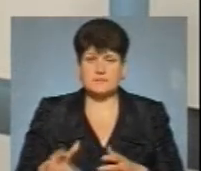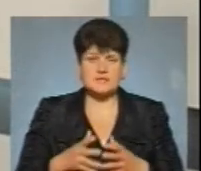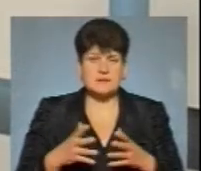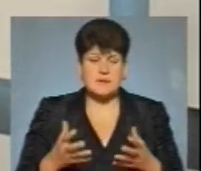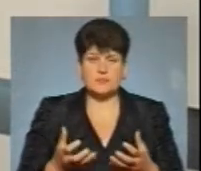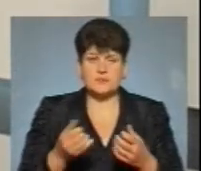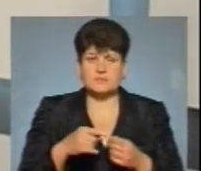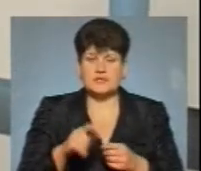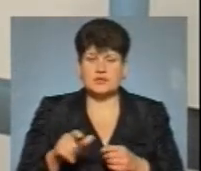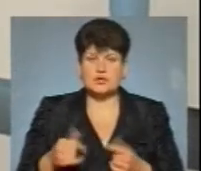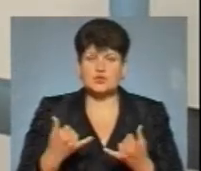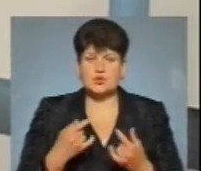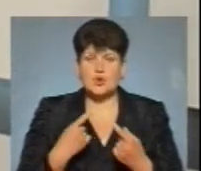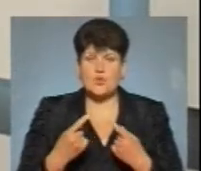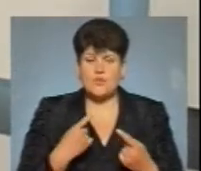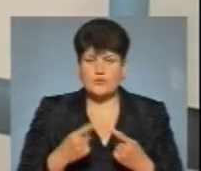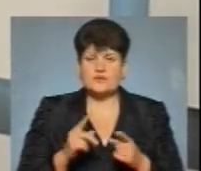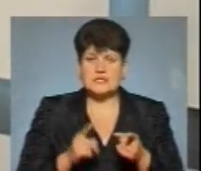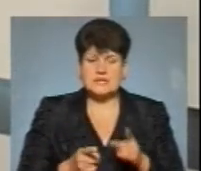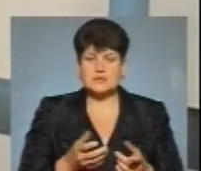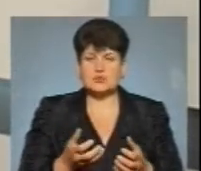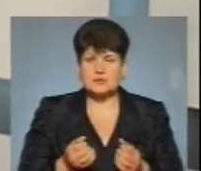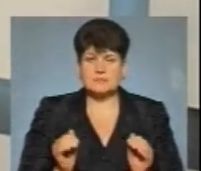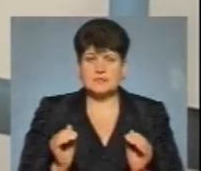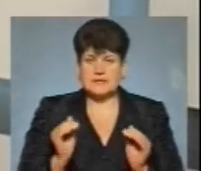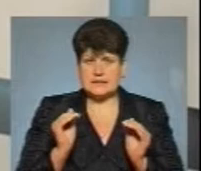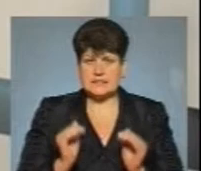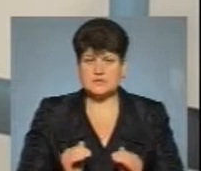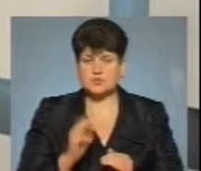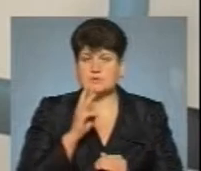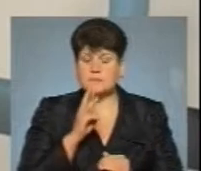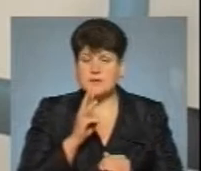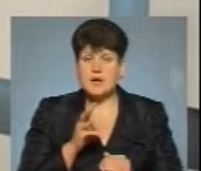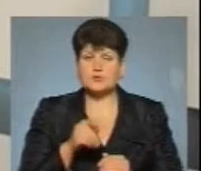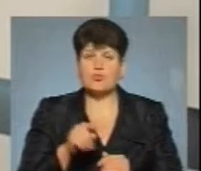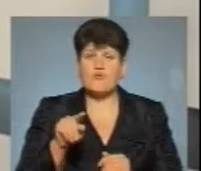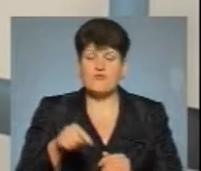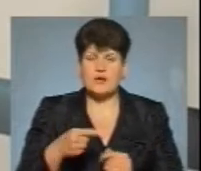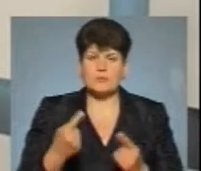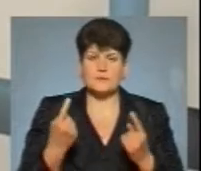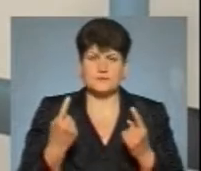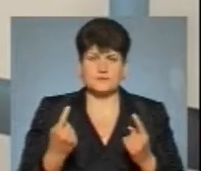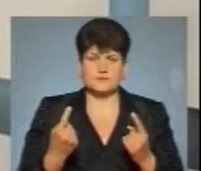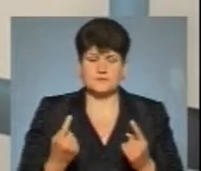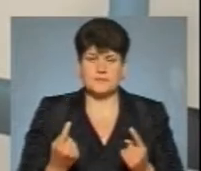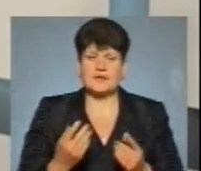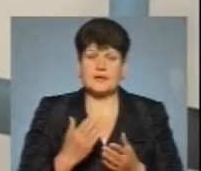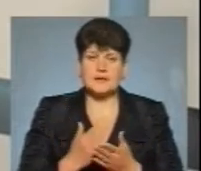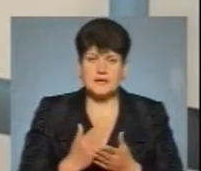сьогодні говорять про те, що дійсно вони отримують досить низьку заробітну плату, тому що вимоги досить високі,